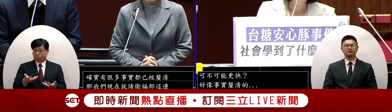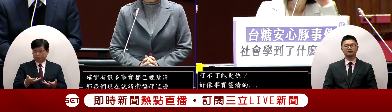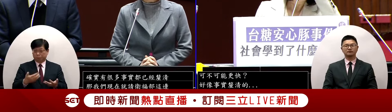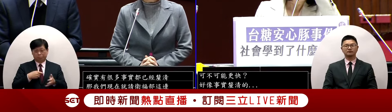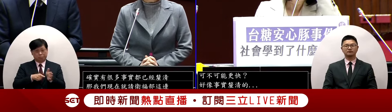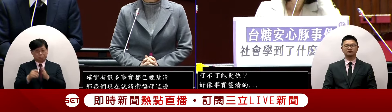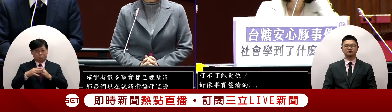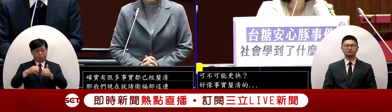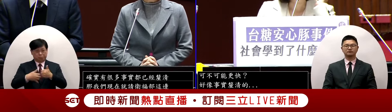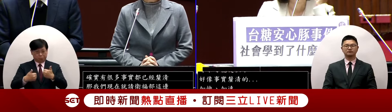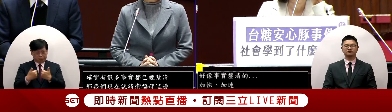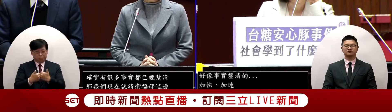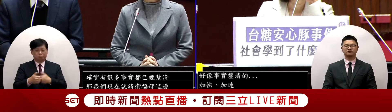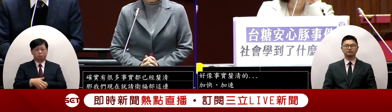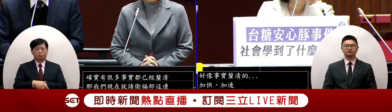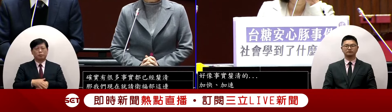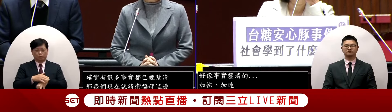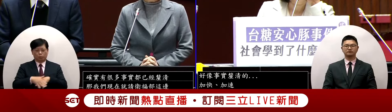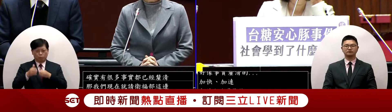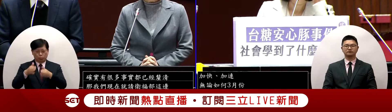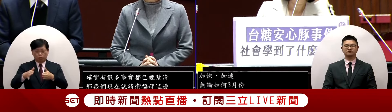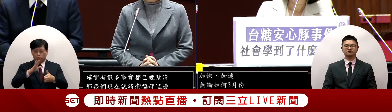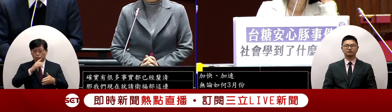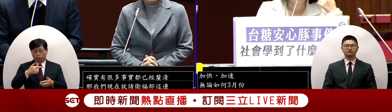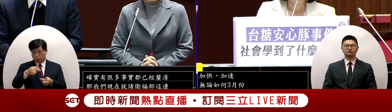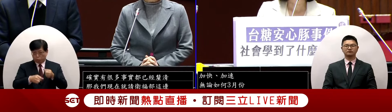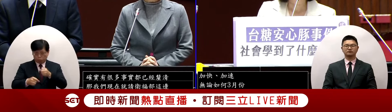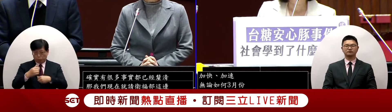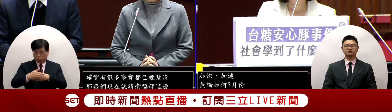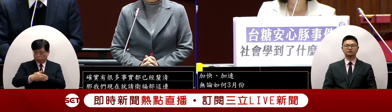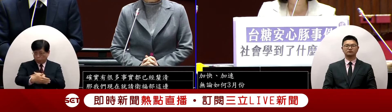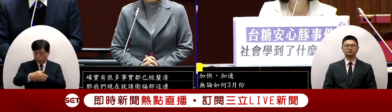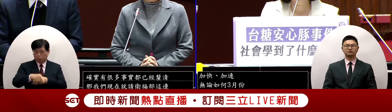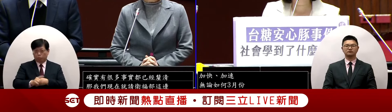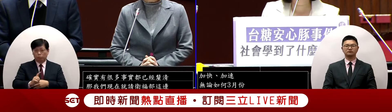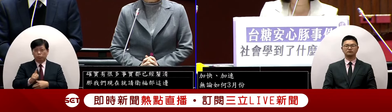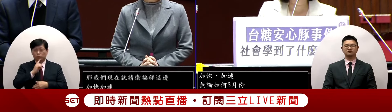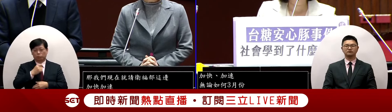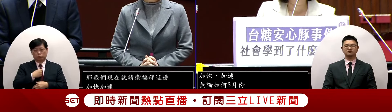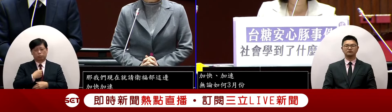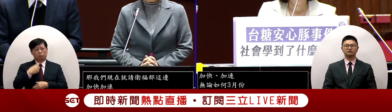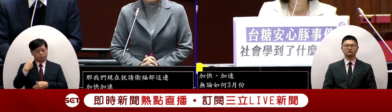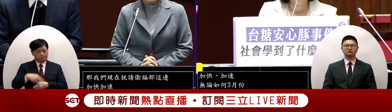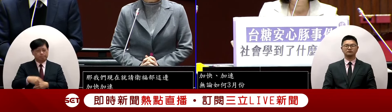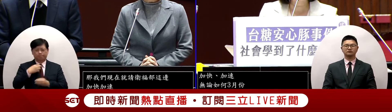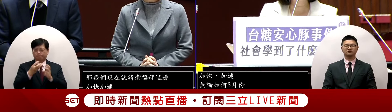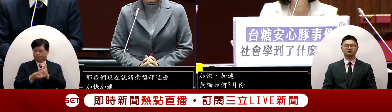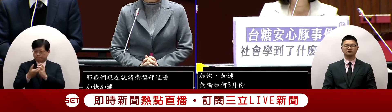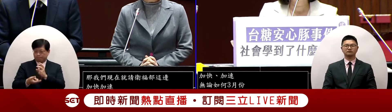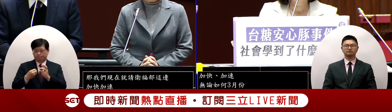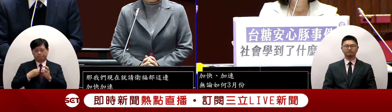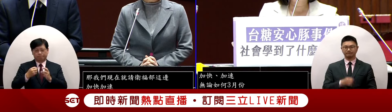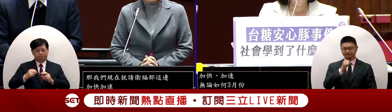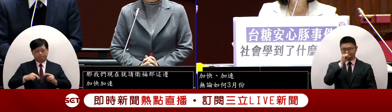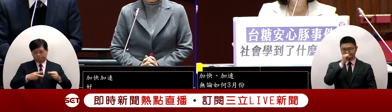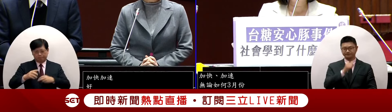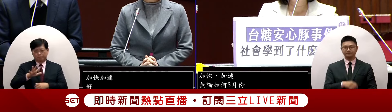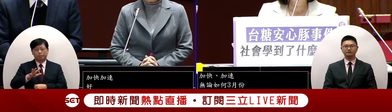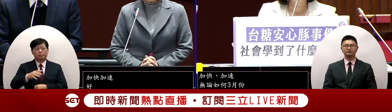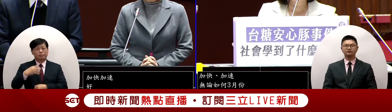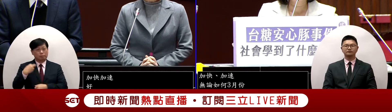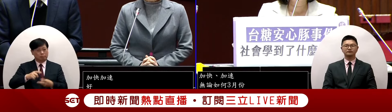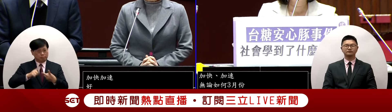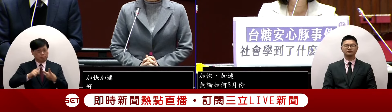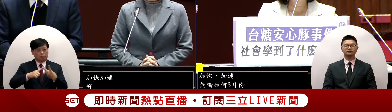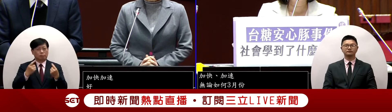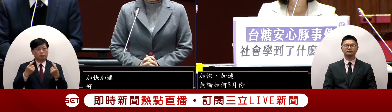专家委员会应该对于实验的步骤等等怎么样来做 更好有一些看法。另外一件事情也